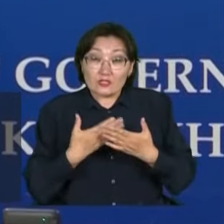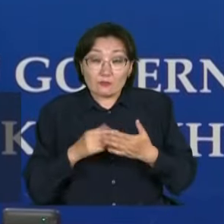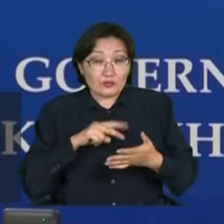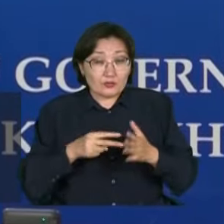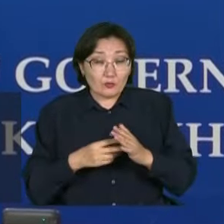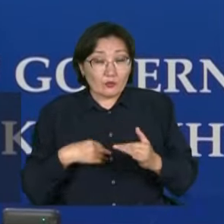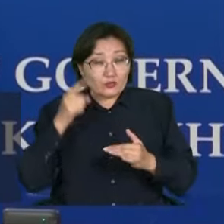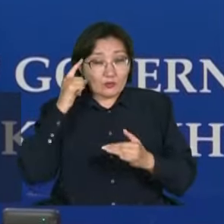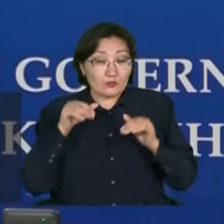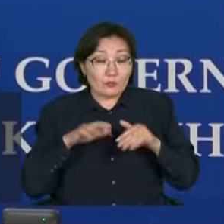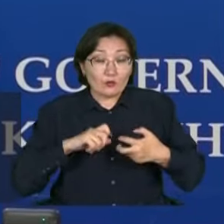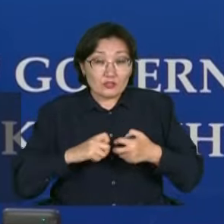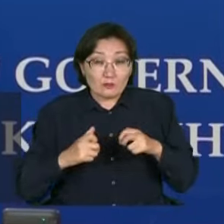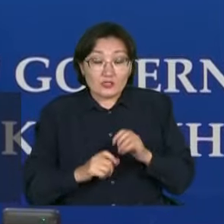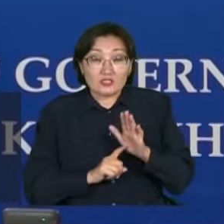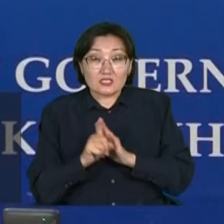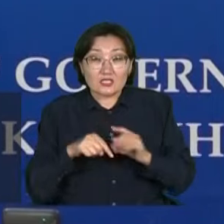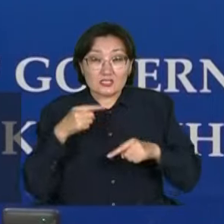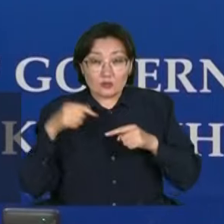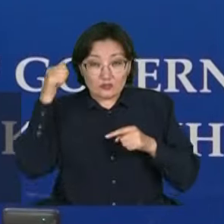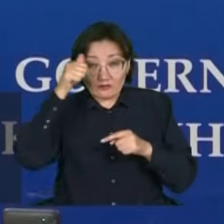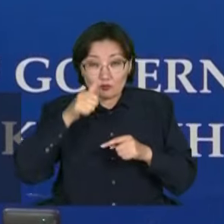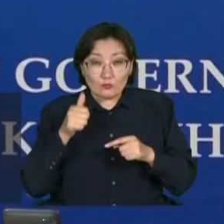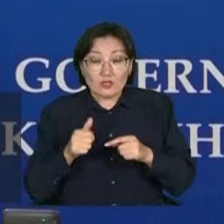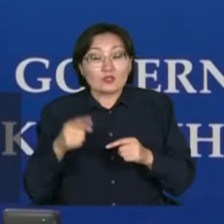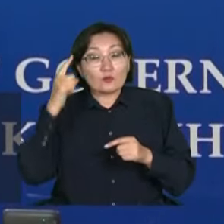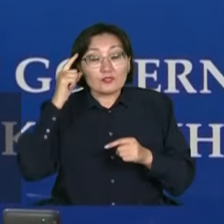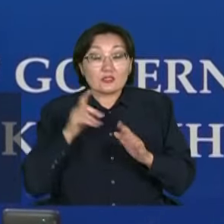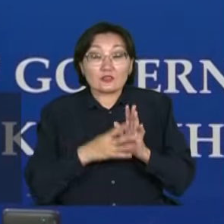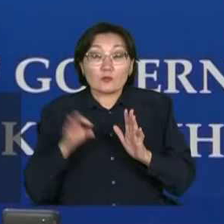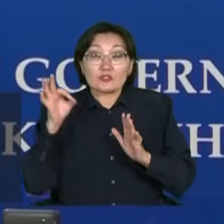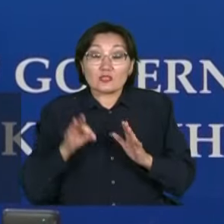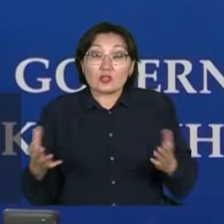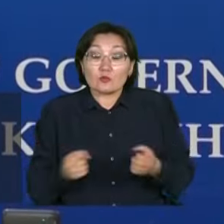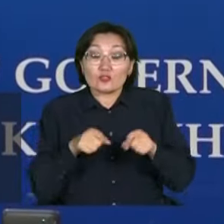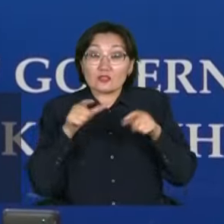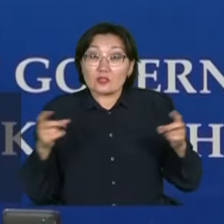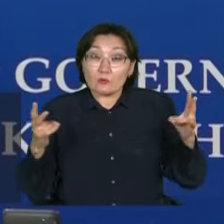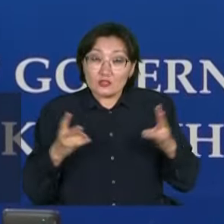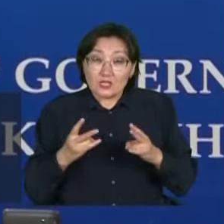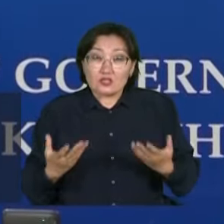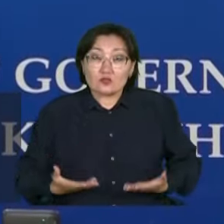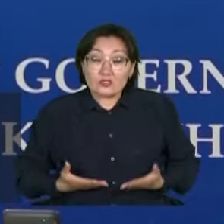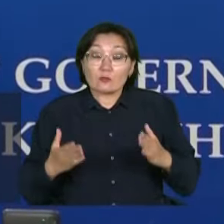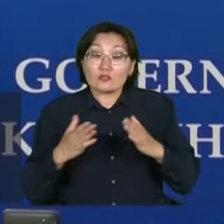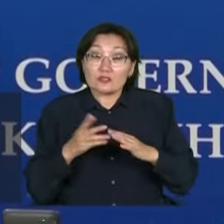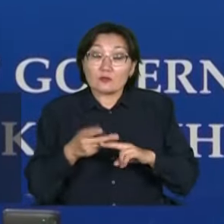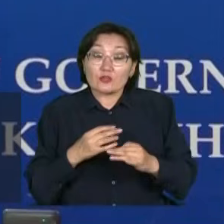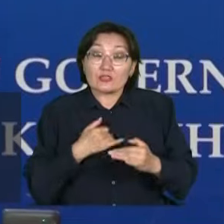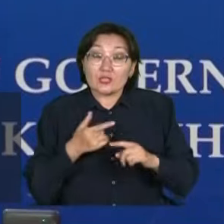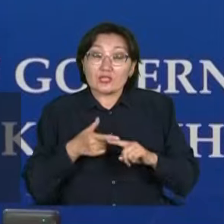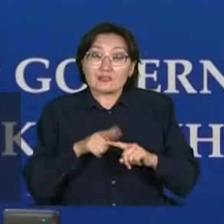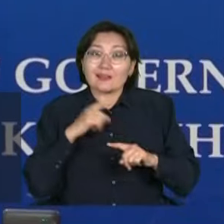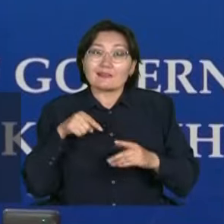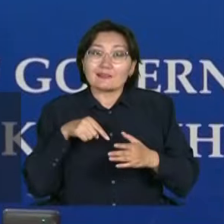плану, мы думаем, что решим проблему с начала следующего года. Считаем, 90% спасателей нуждаются в жилье. Поэтому для нас это